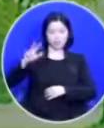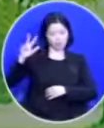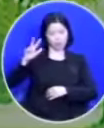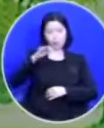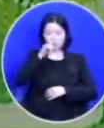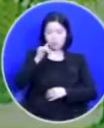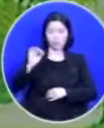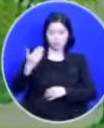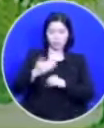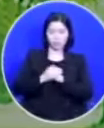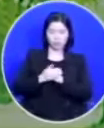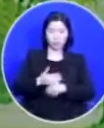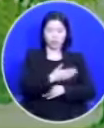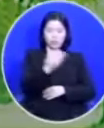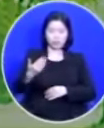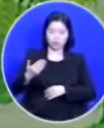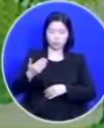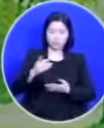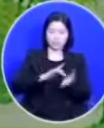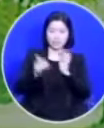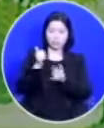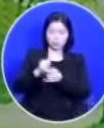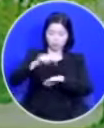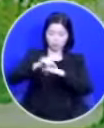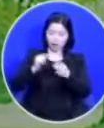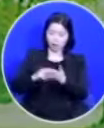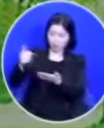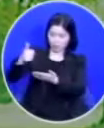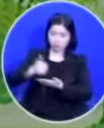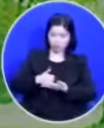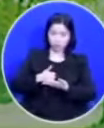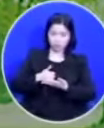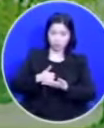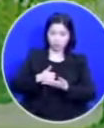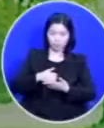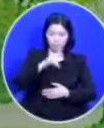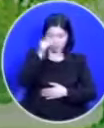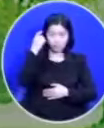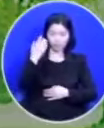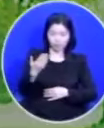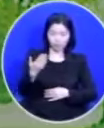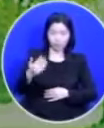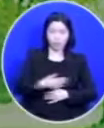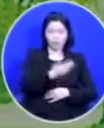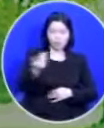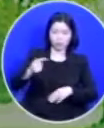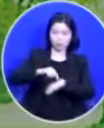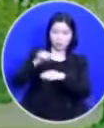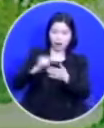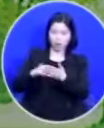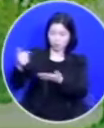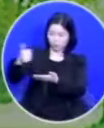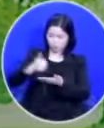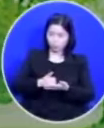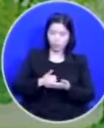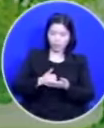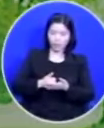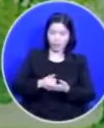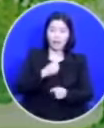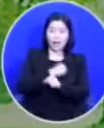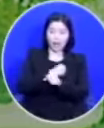여러분 예수님을 마음에 영접해 하셨잖아요 예수님을 여러분 마음에 들어 오시기 하셨잖아요